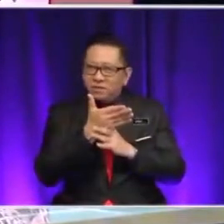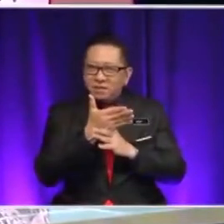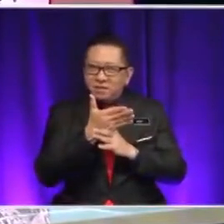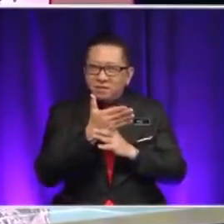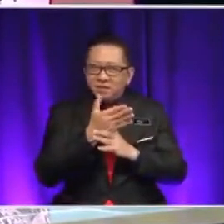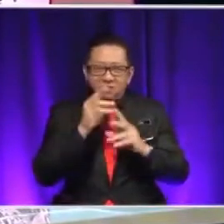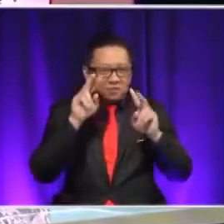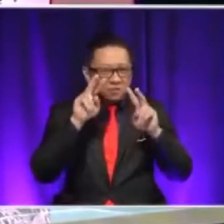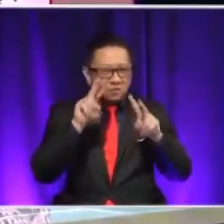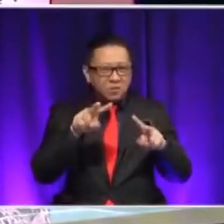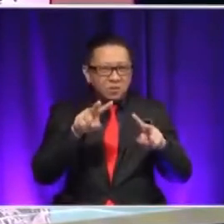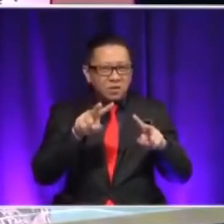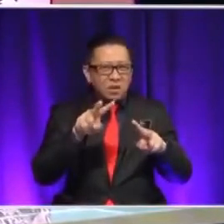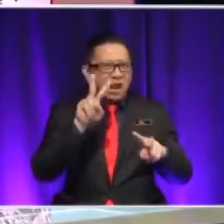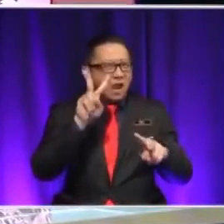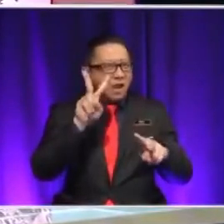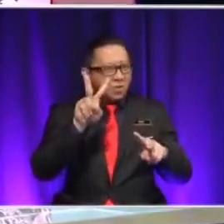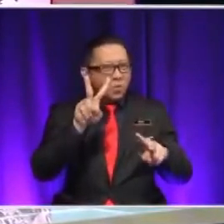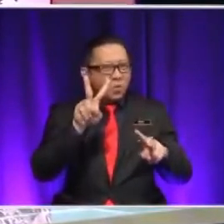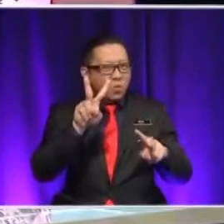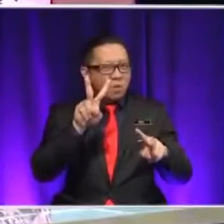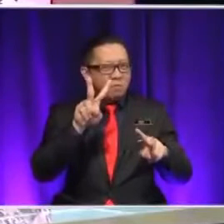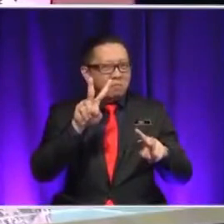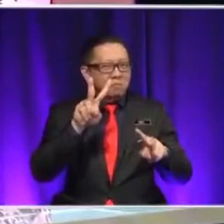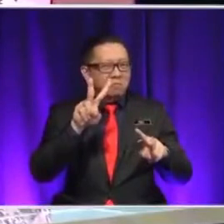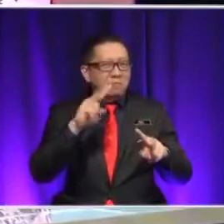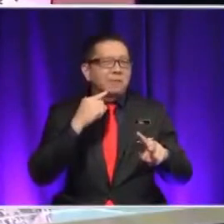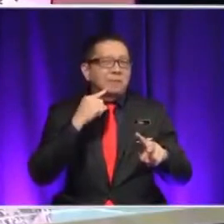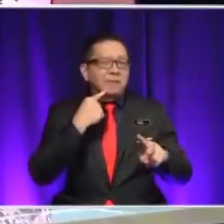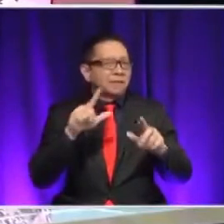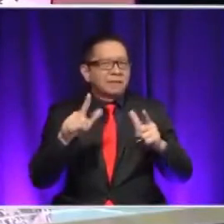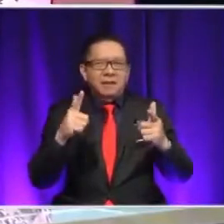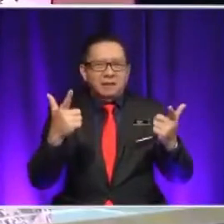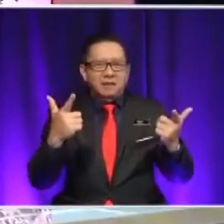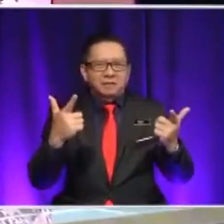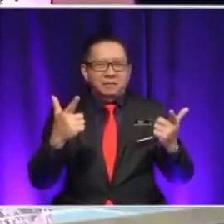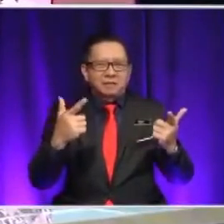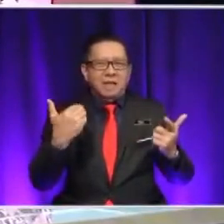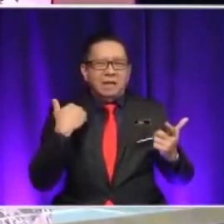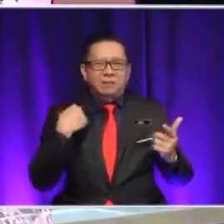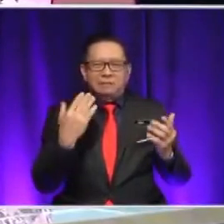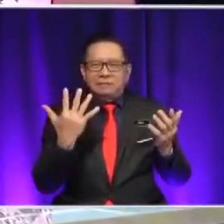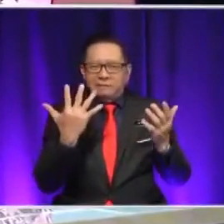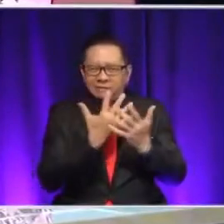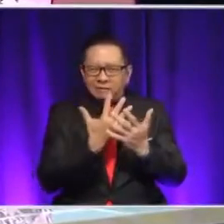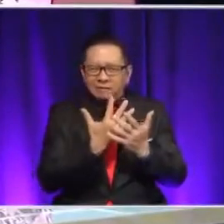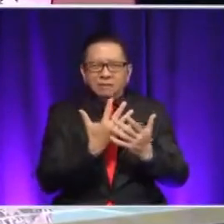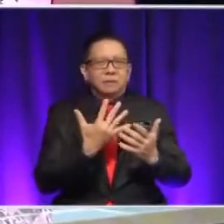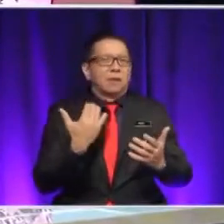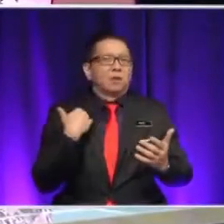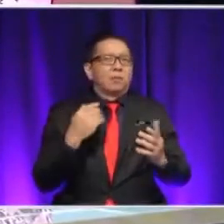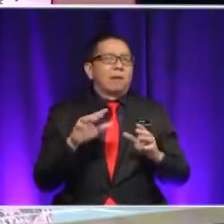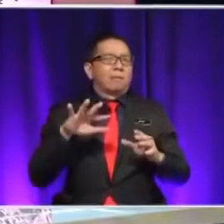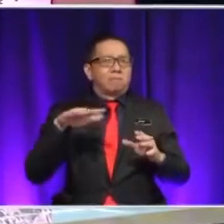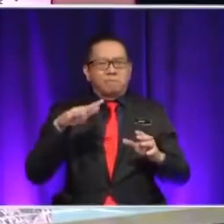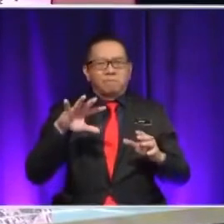apabila kita menggunakan dua kepekatan ia kepekatan warna yang berbeza dengan Kit sama ada kita menambah karena pekak warna kita